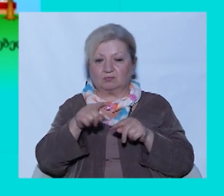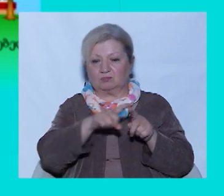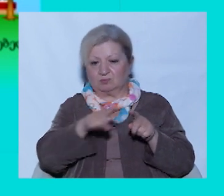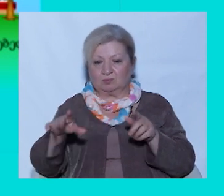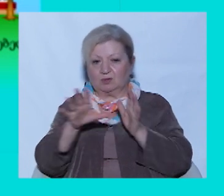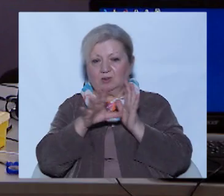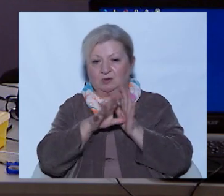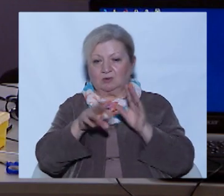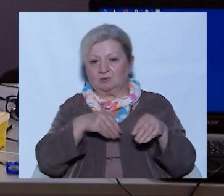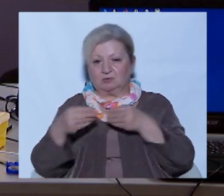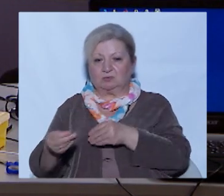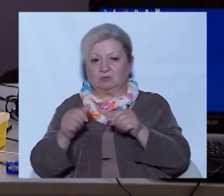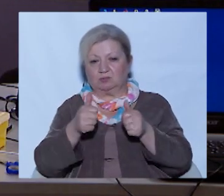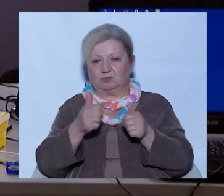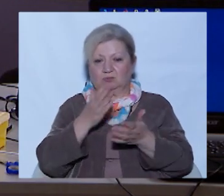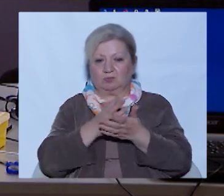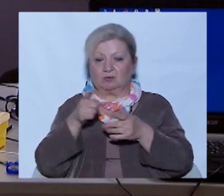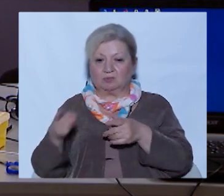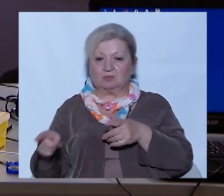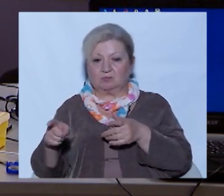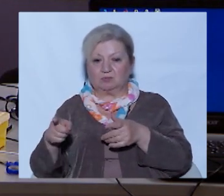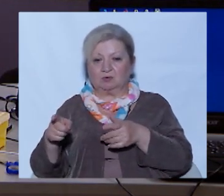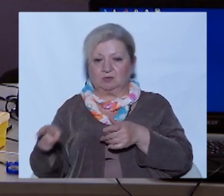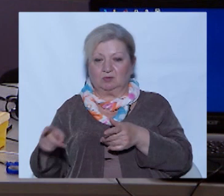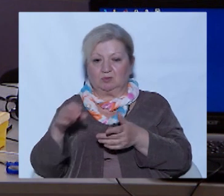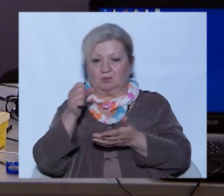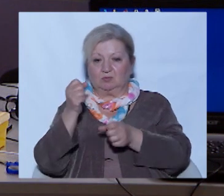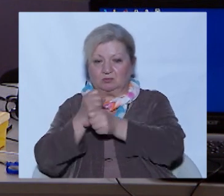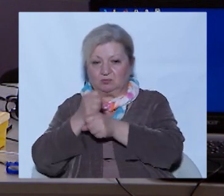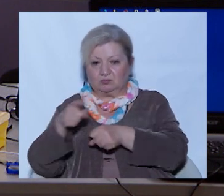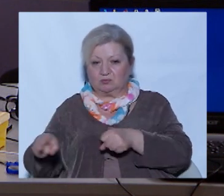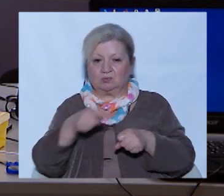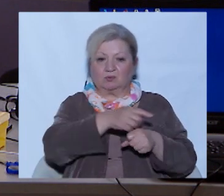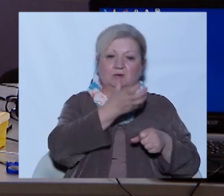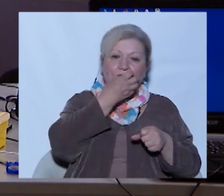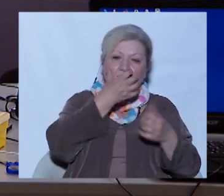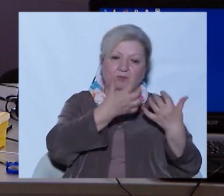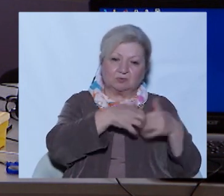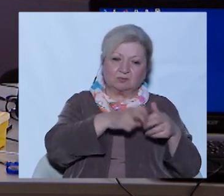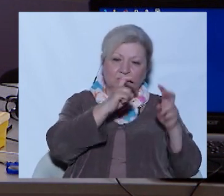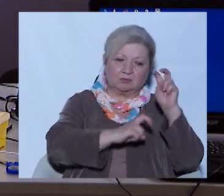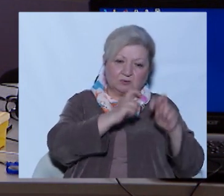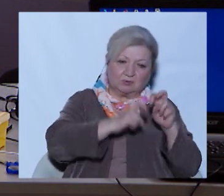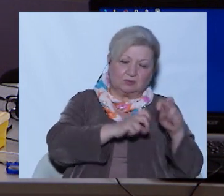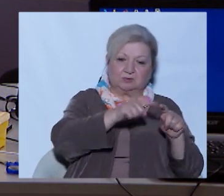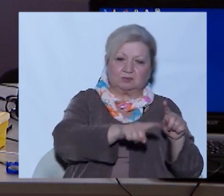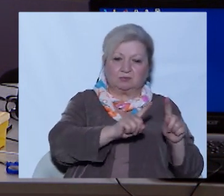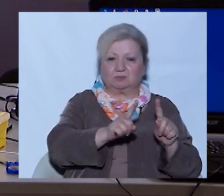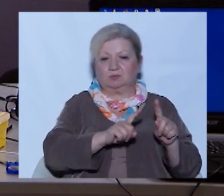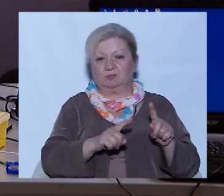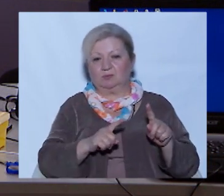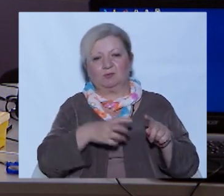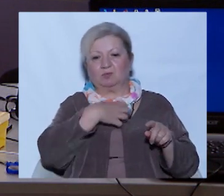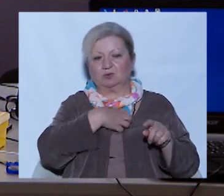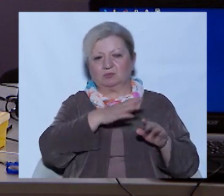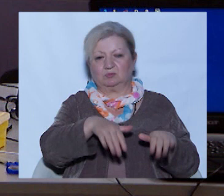ამ ელექტროენერგიის მიწოდება. ეს იყოს მომხმარებელი, აგერ გვაქვს თქვა თბური ელექტროსადგური ან ჰიდროელექტროსადგური, მოცემულ